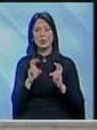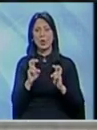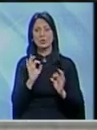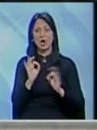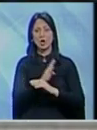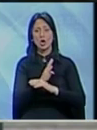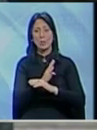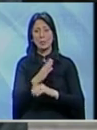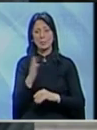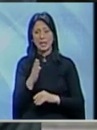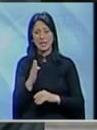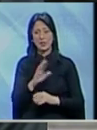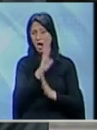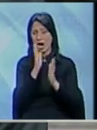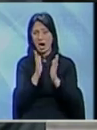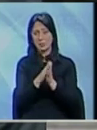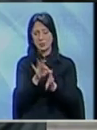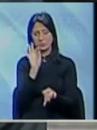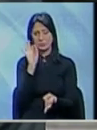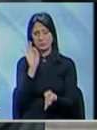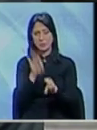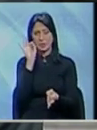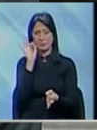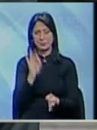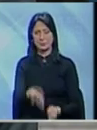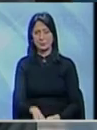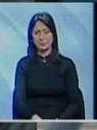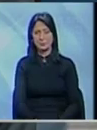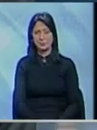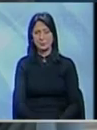უსაფრთხოების ნორმების მხრივ აბსოლუტურად სრულყოფილი და სრულფასოვანი კლინიკა.